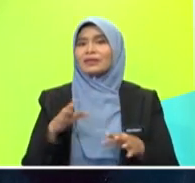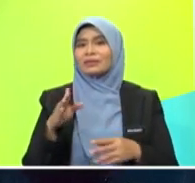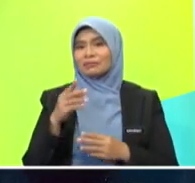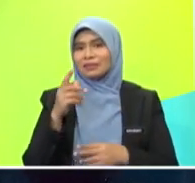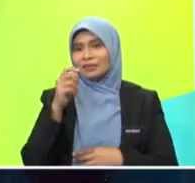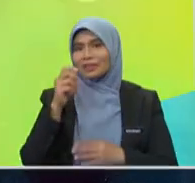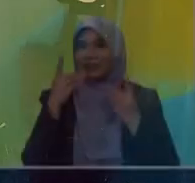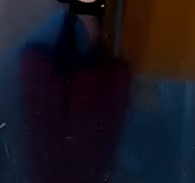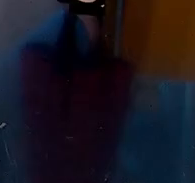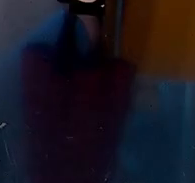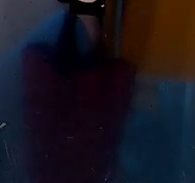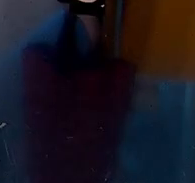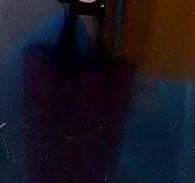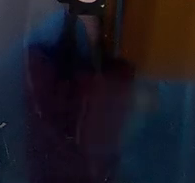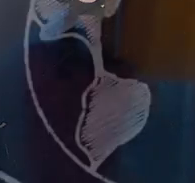GPM